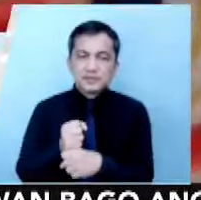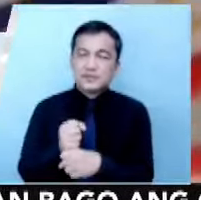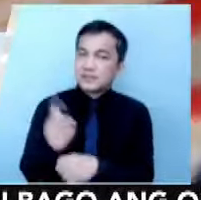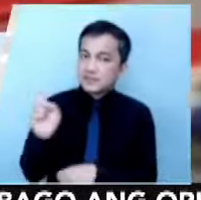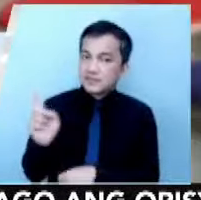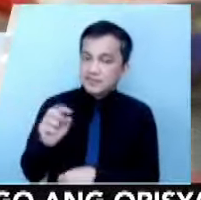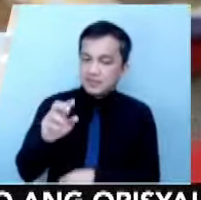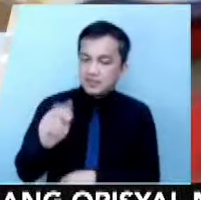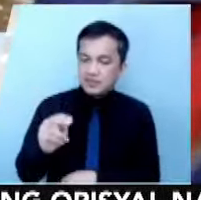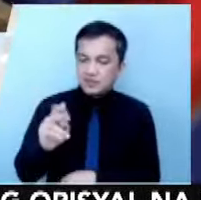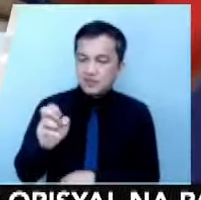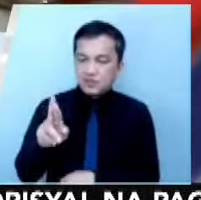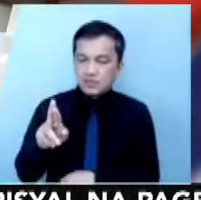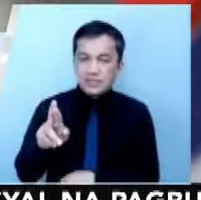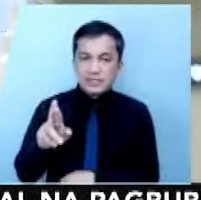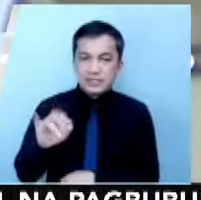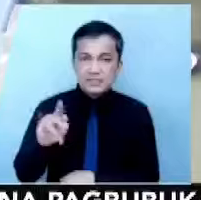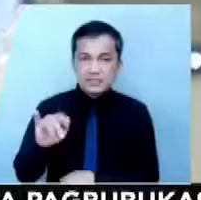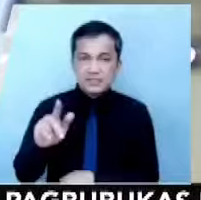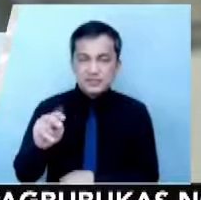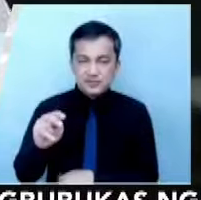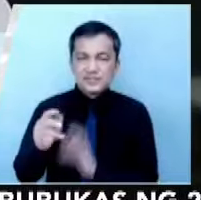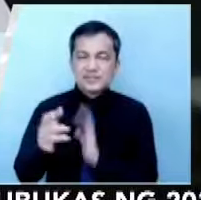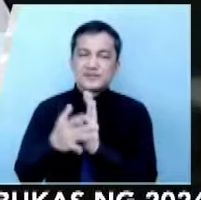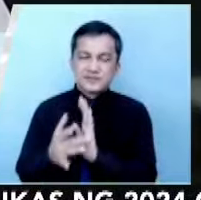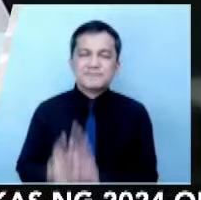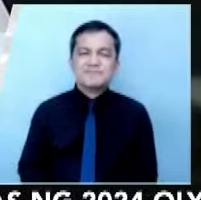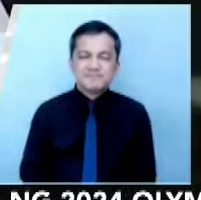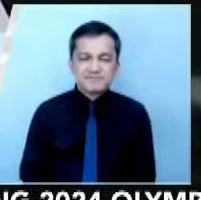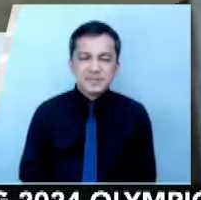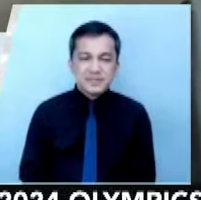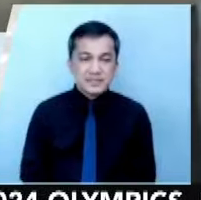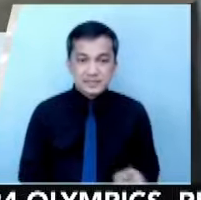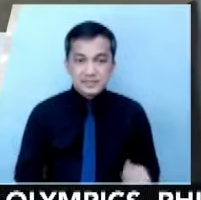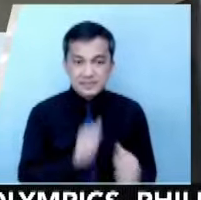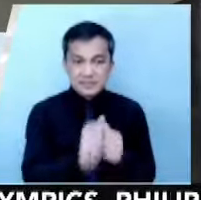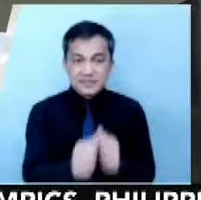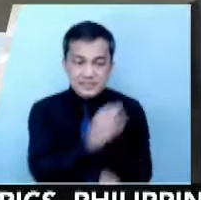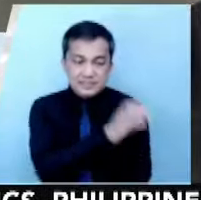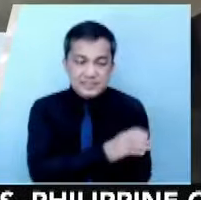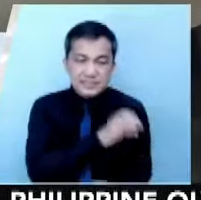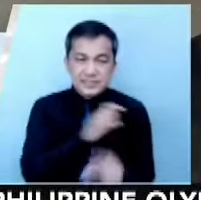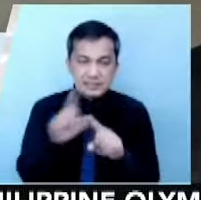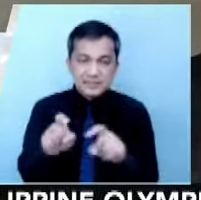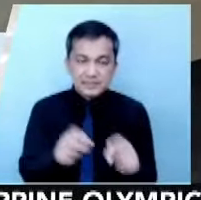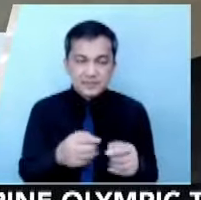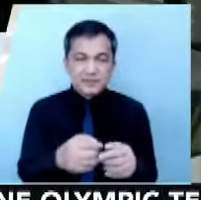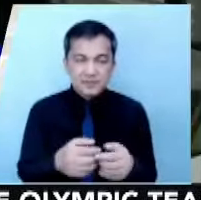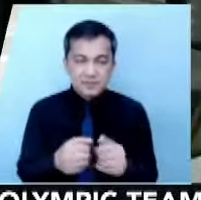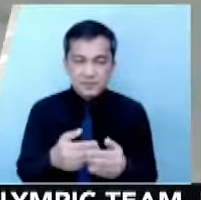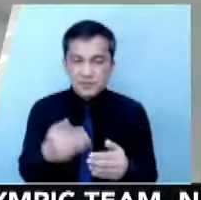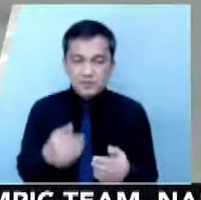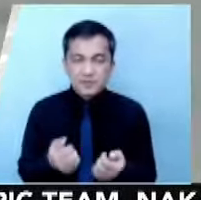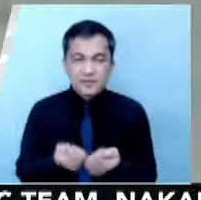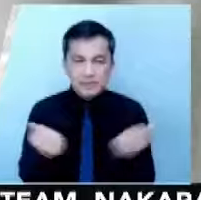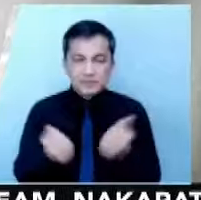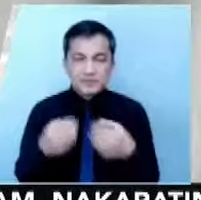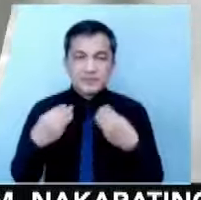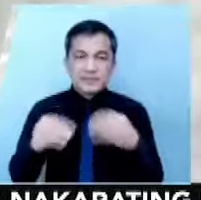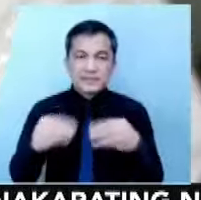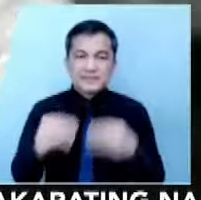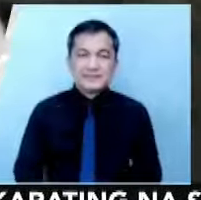nuclear-based or radiation-based technology. Dadaan na ito sa clinical trials bago maging available sa merkado.